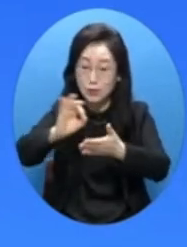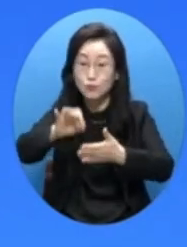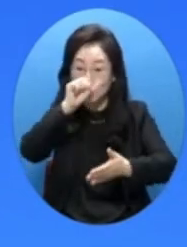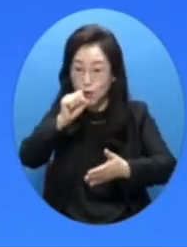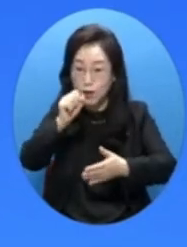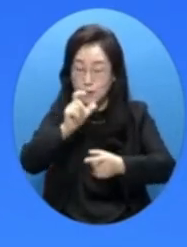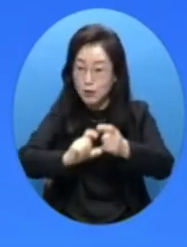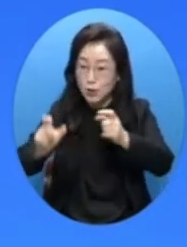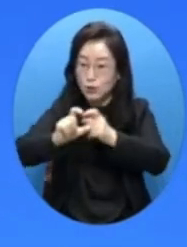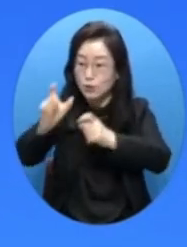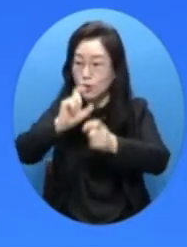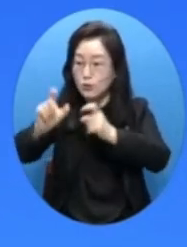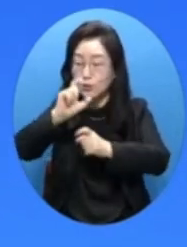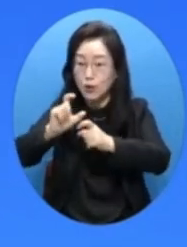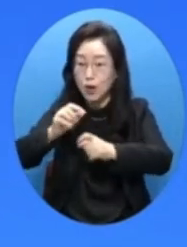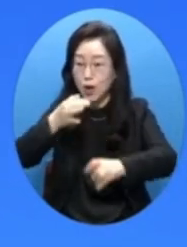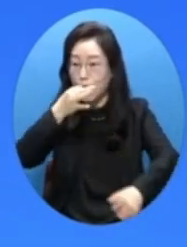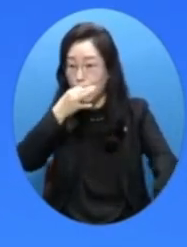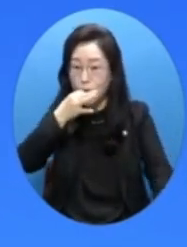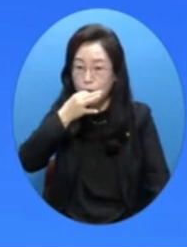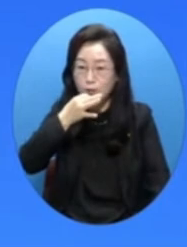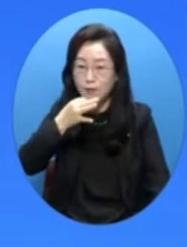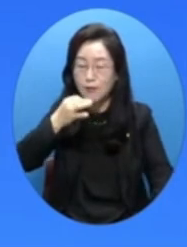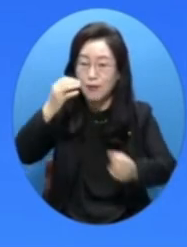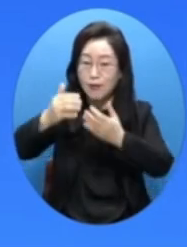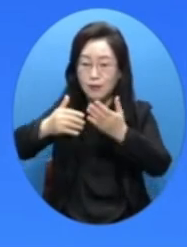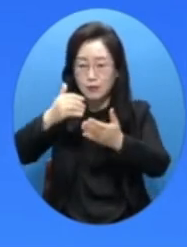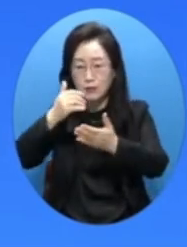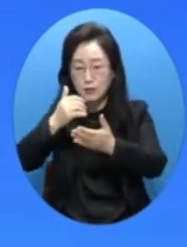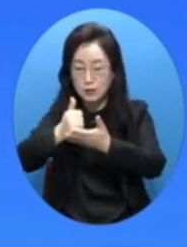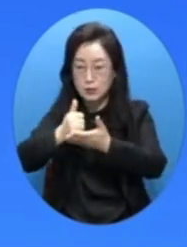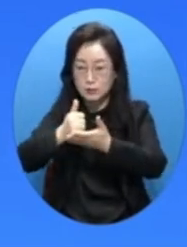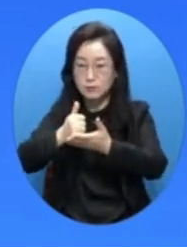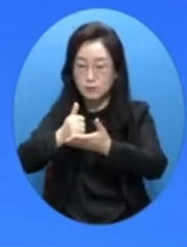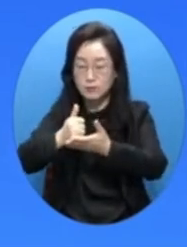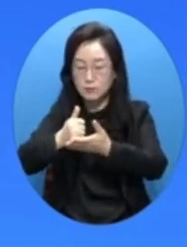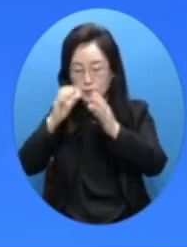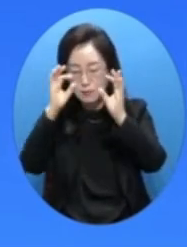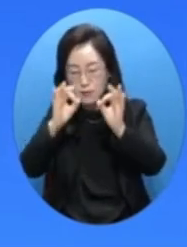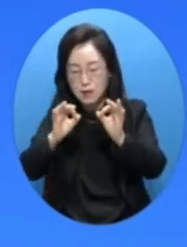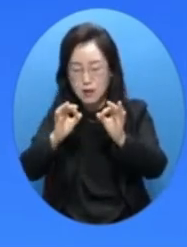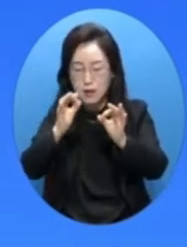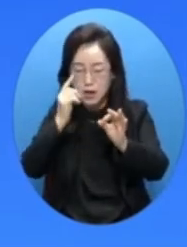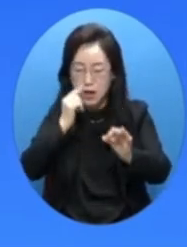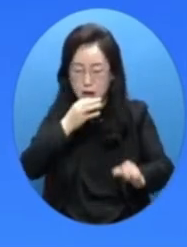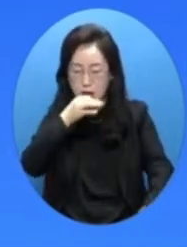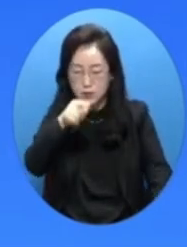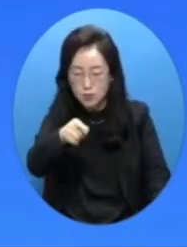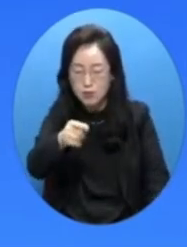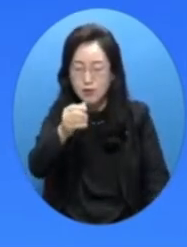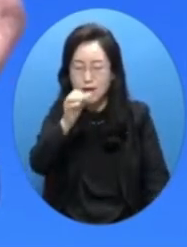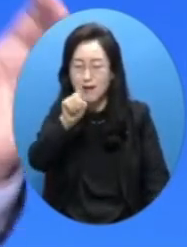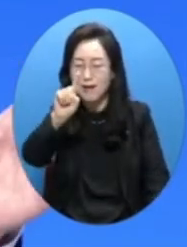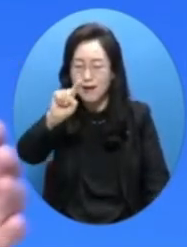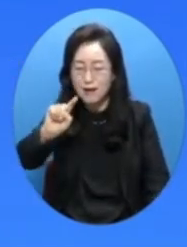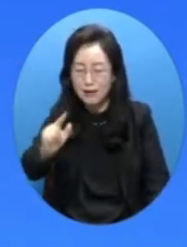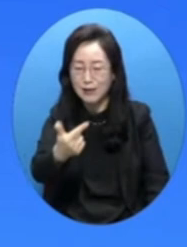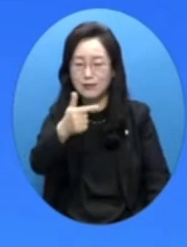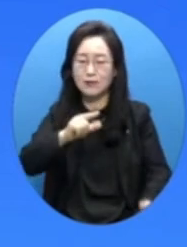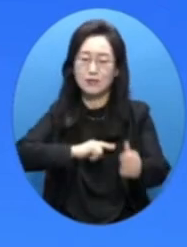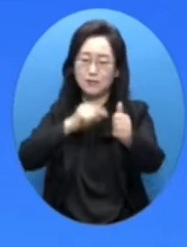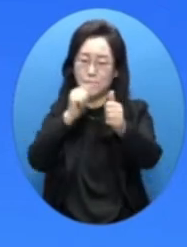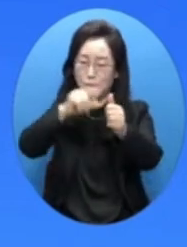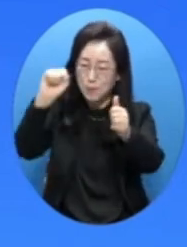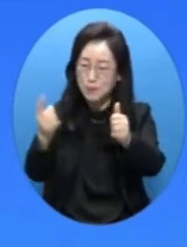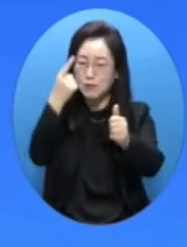많은 것을 가지려고 하고 하나님께서 심지어 훔친이 탐욕 때문에 악언으로 말미암아 온